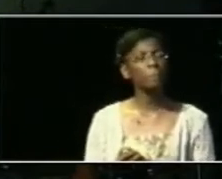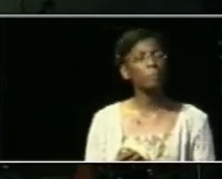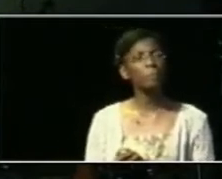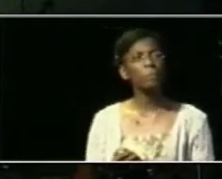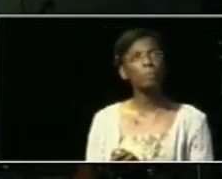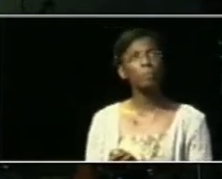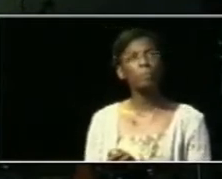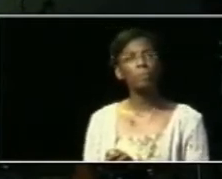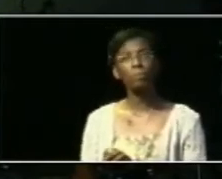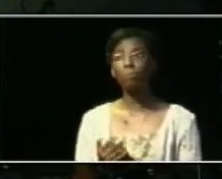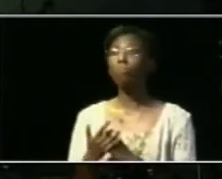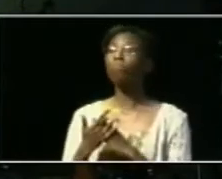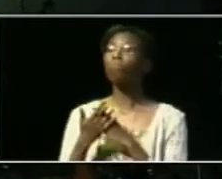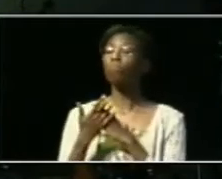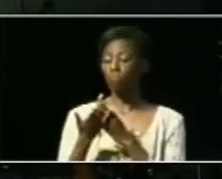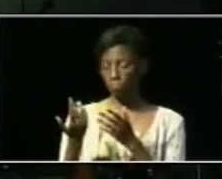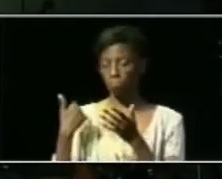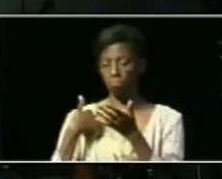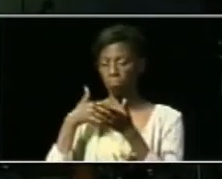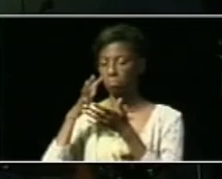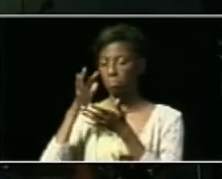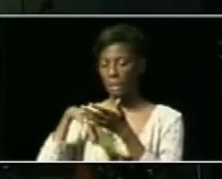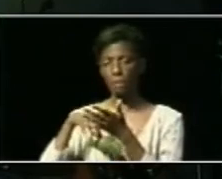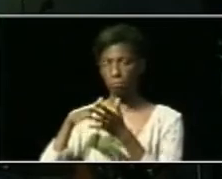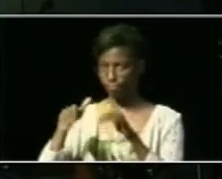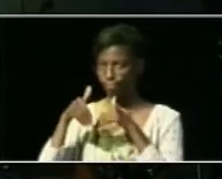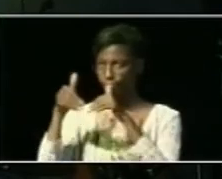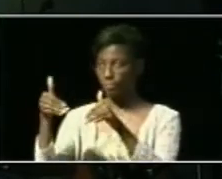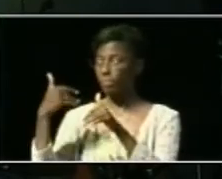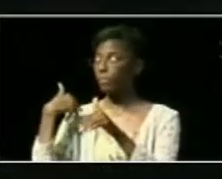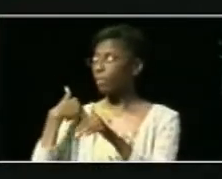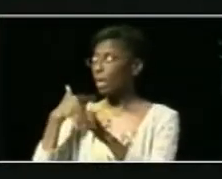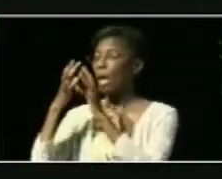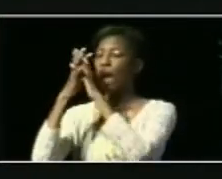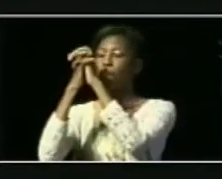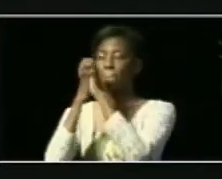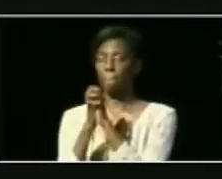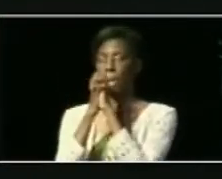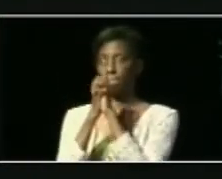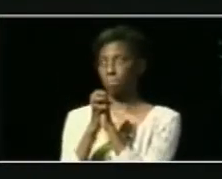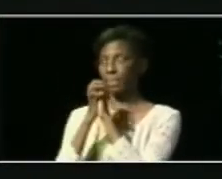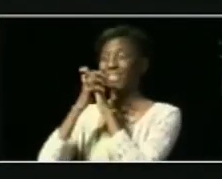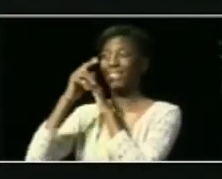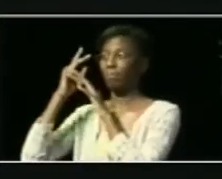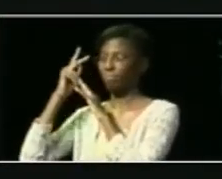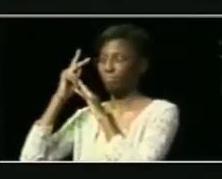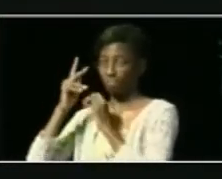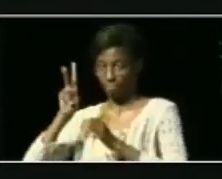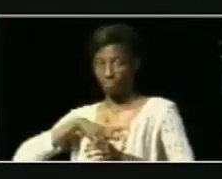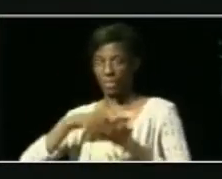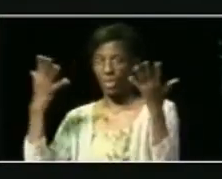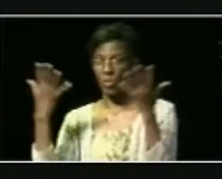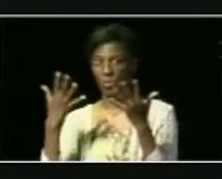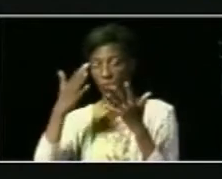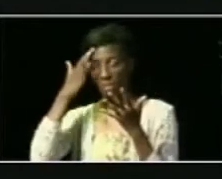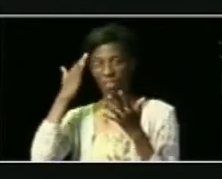say. Il dit un peu plus loin. My prayer is. Voici ma prière. That you abide in Jesus. C'est que vous demeuriez,